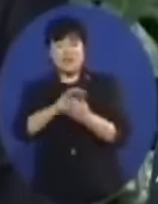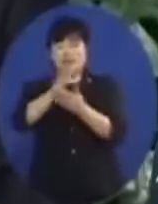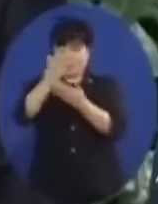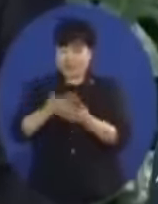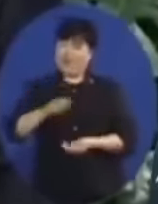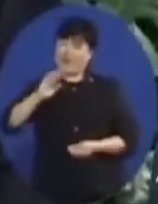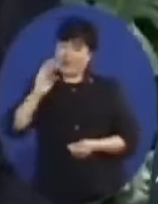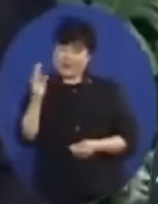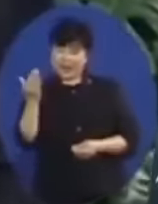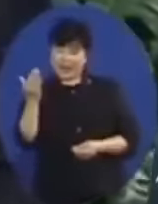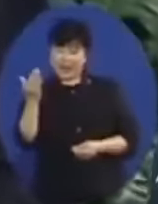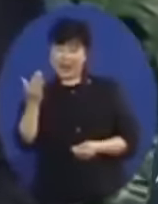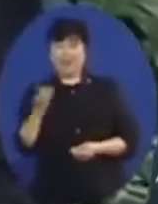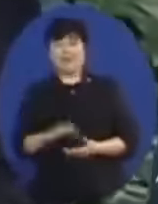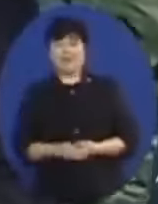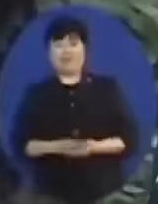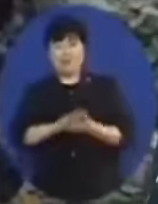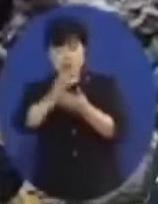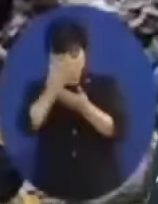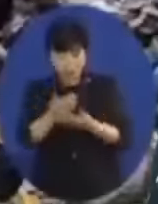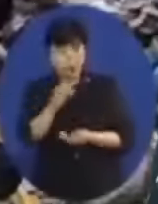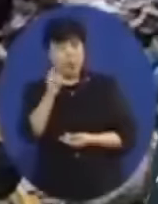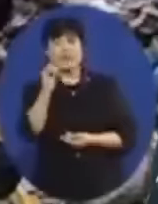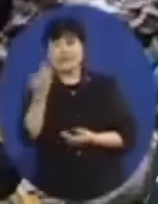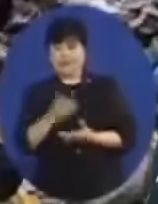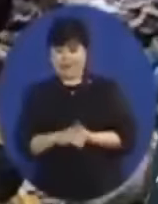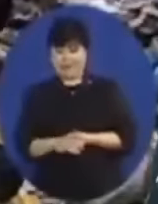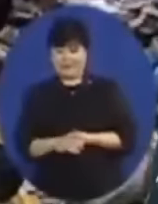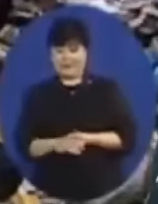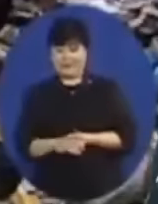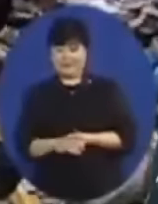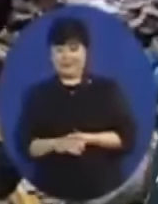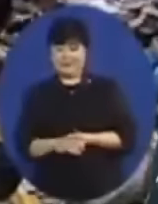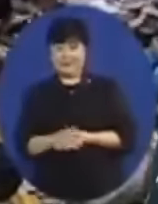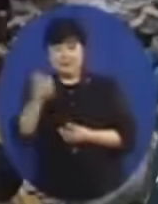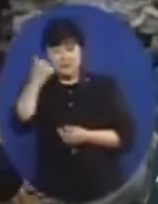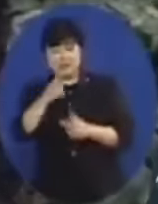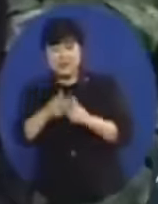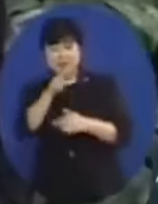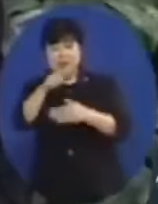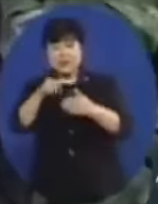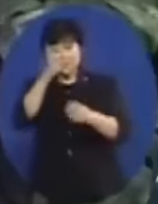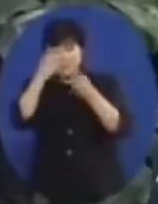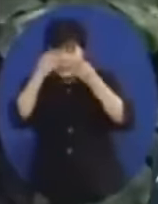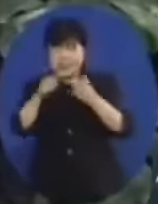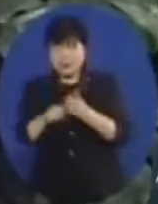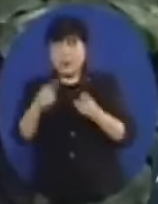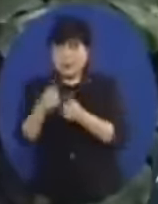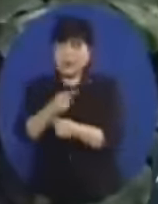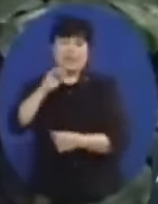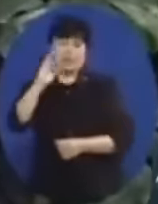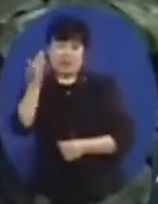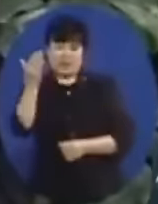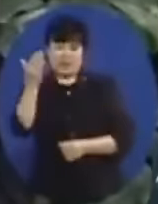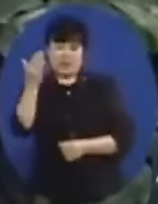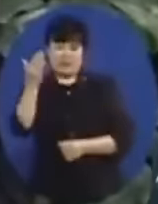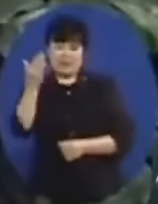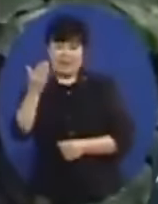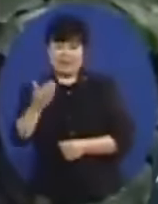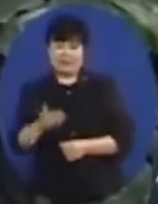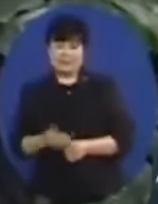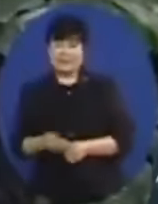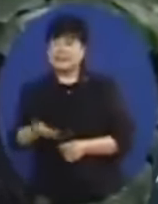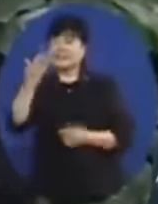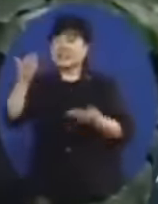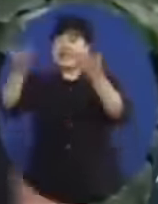변화되어 그렇게 변화가 다가오는 것입니다. 누구든지 그리스도 안에 있으면 새로운 피조물이라. 이전